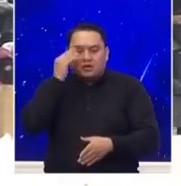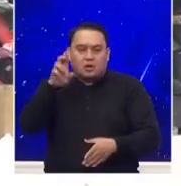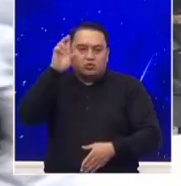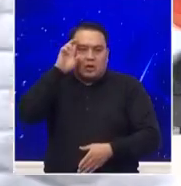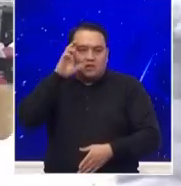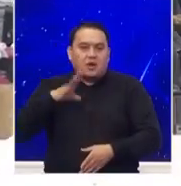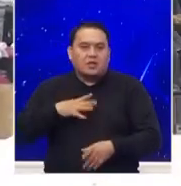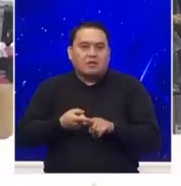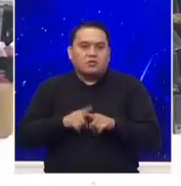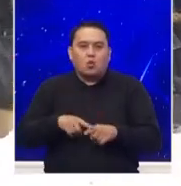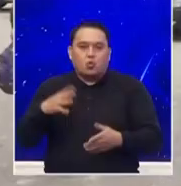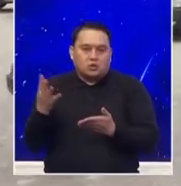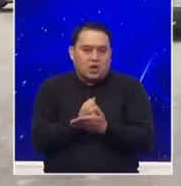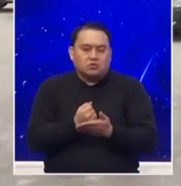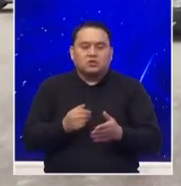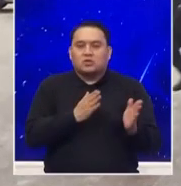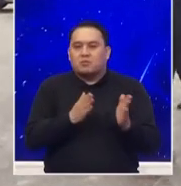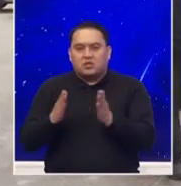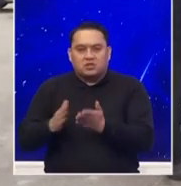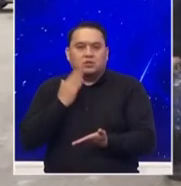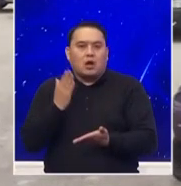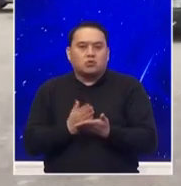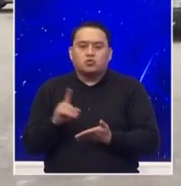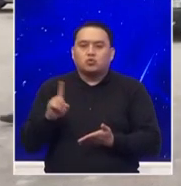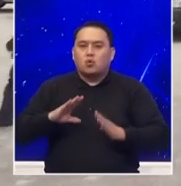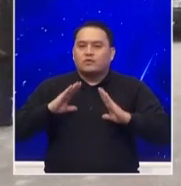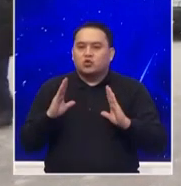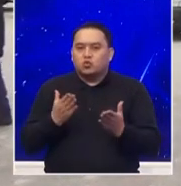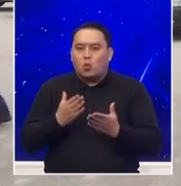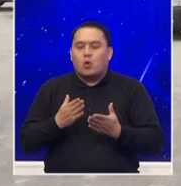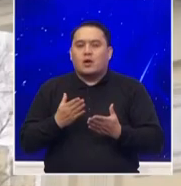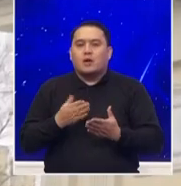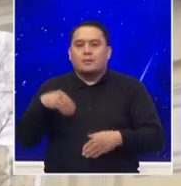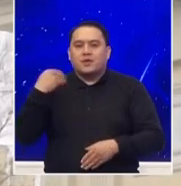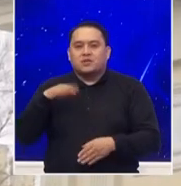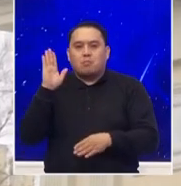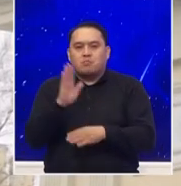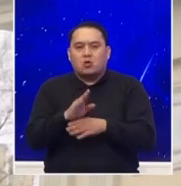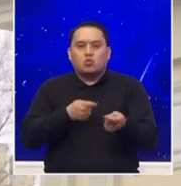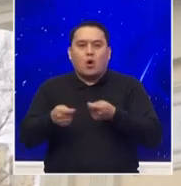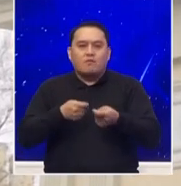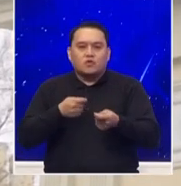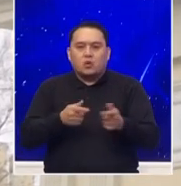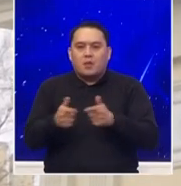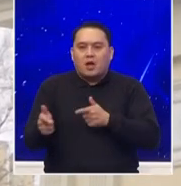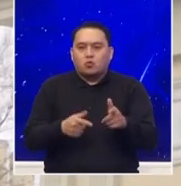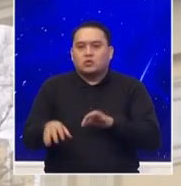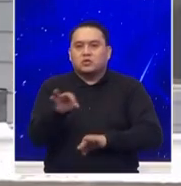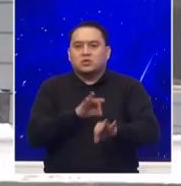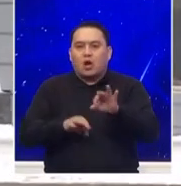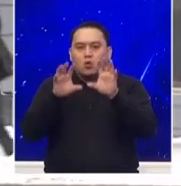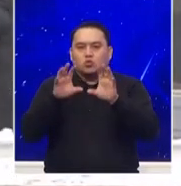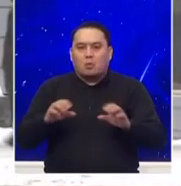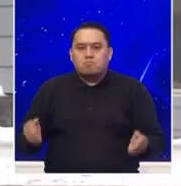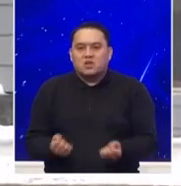стороны государства удалось сохранить стабильность. Учитывая сложившуюся ситуацию, президент поручил правительству подготовить законопроект о